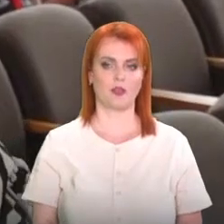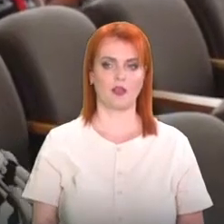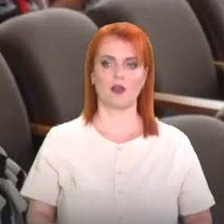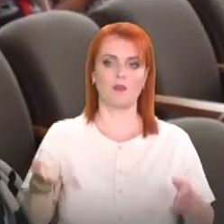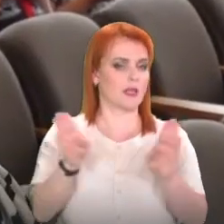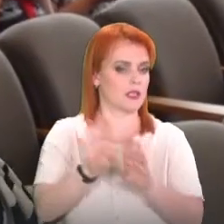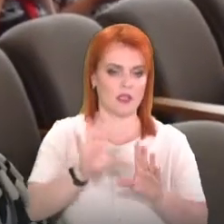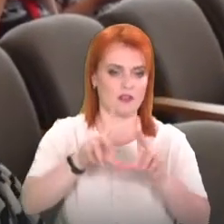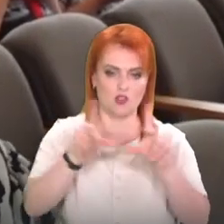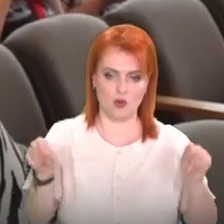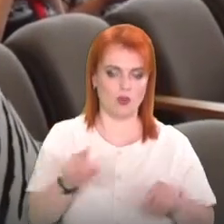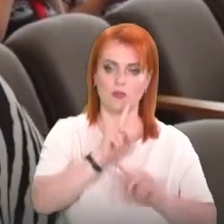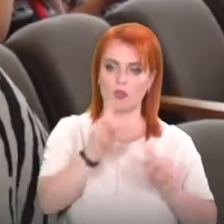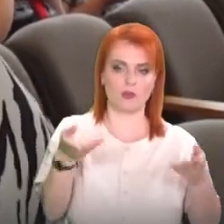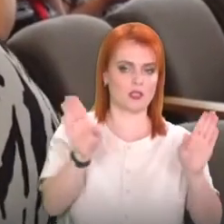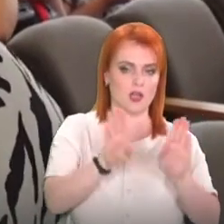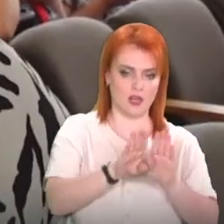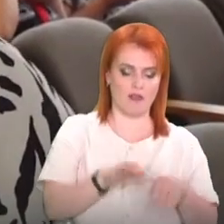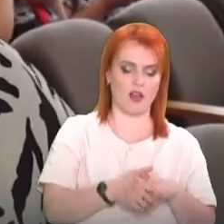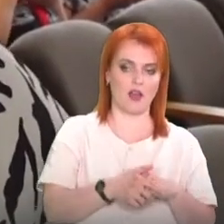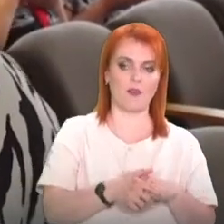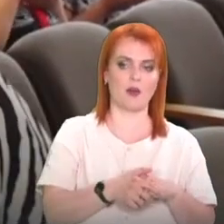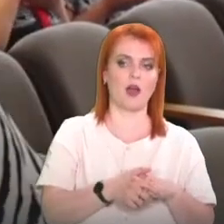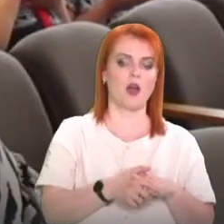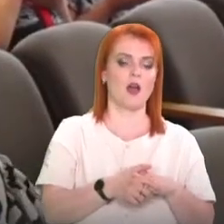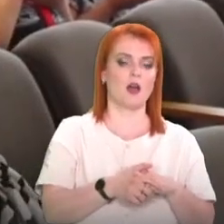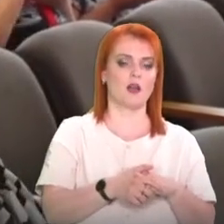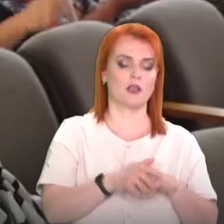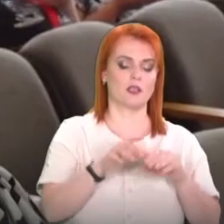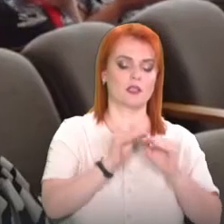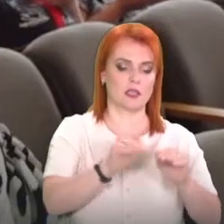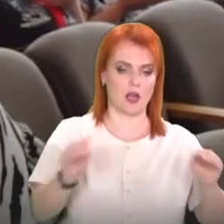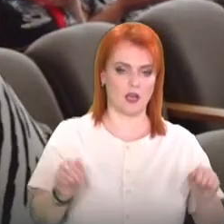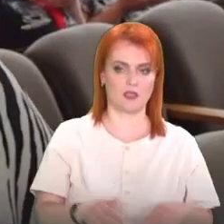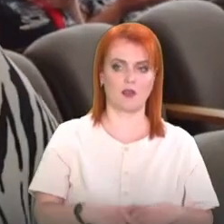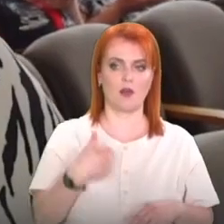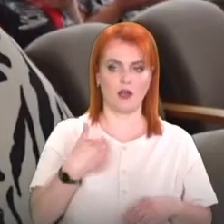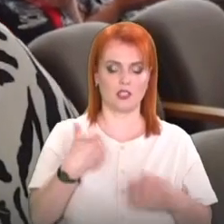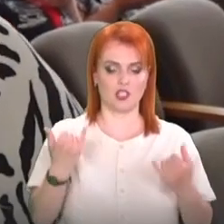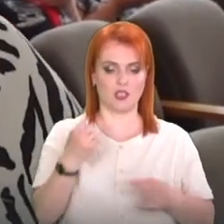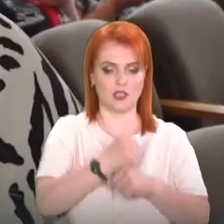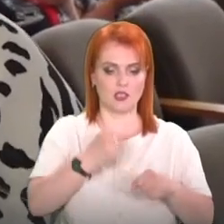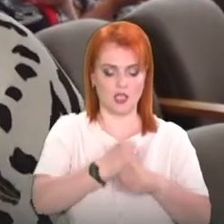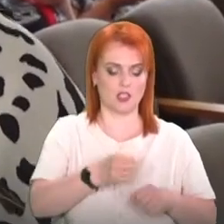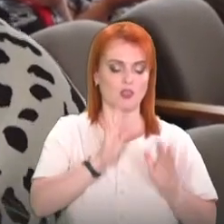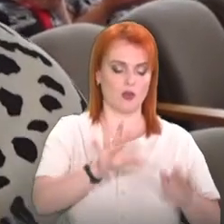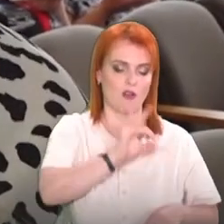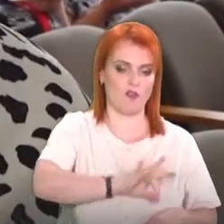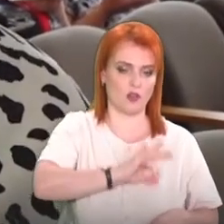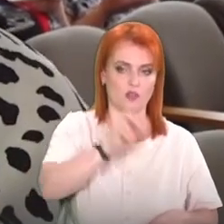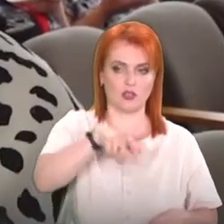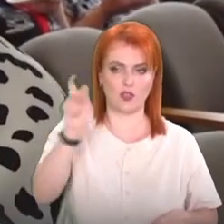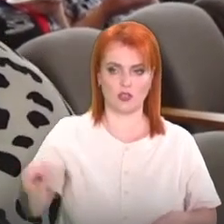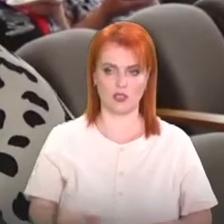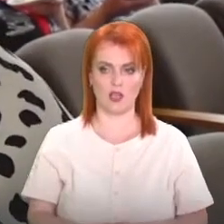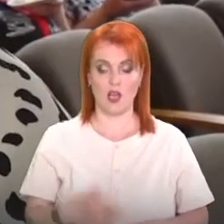școală, nu se închide grădiniță, doar o să fie în folos cetățenilor. Pentru că, într-adevăr, noi lucrăm în primărie dacă vine o dată în lună